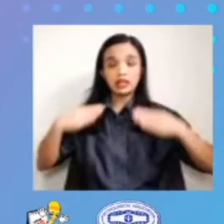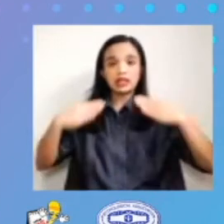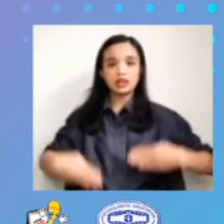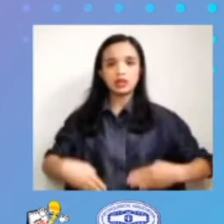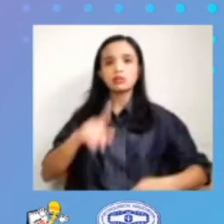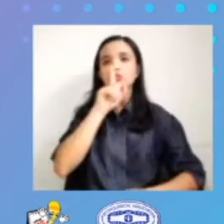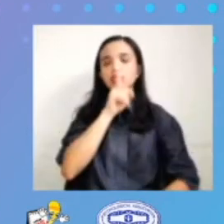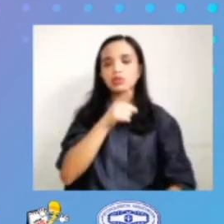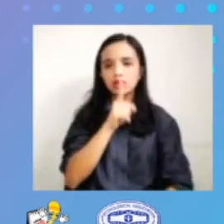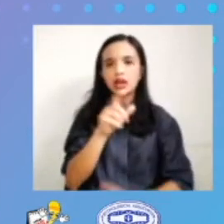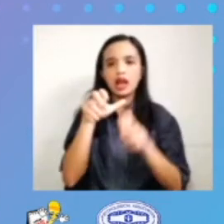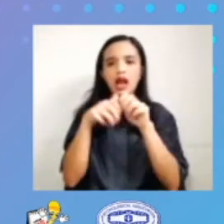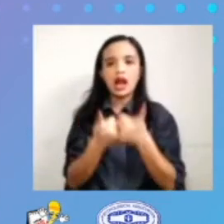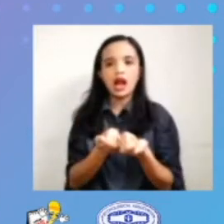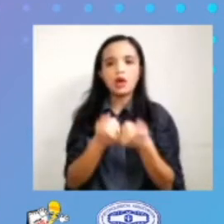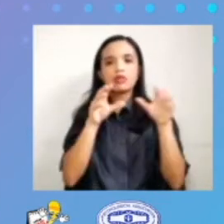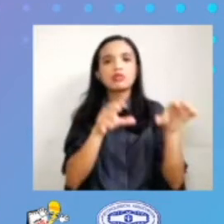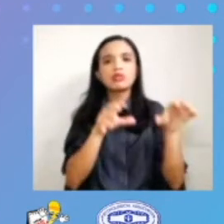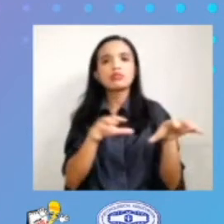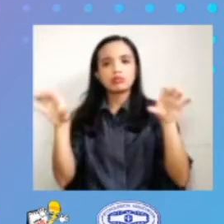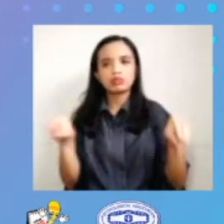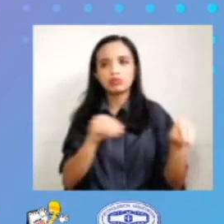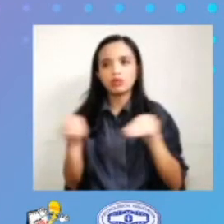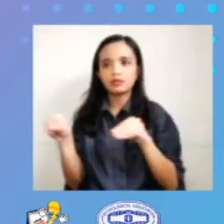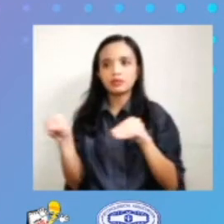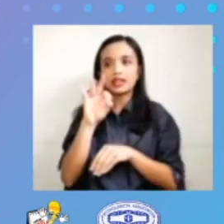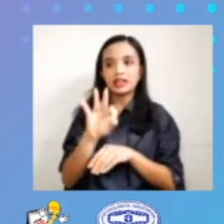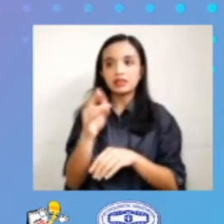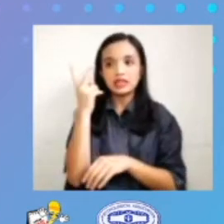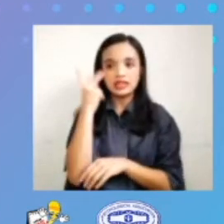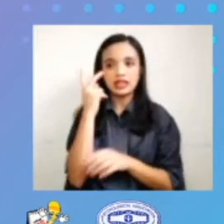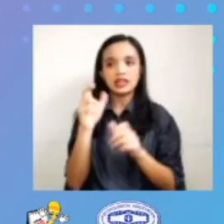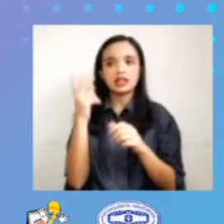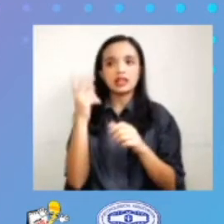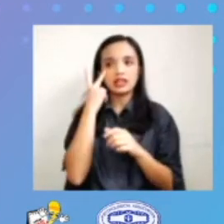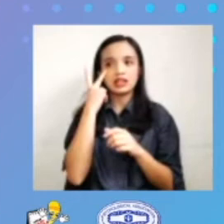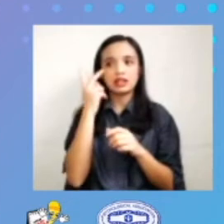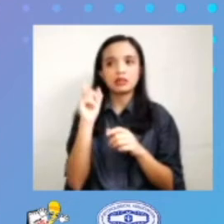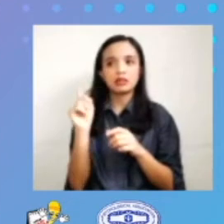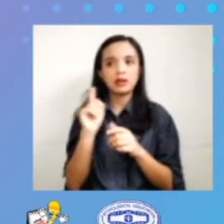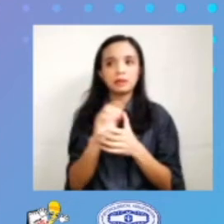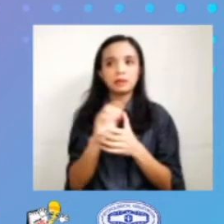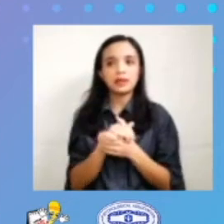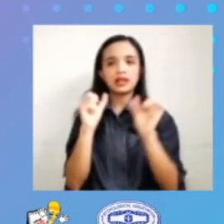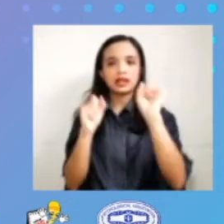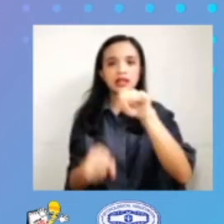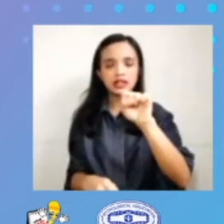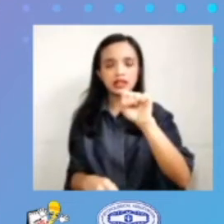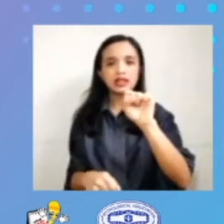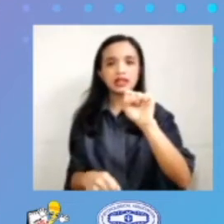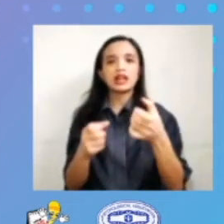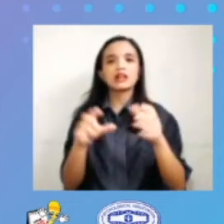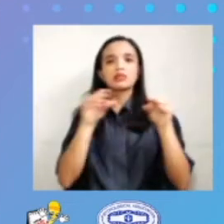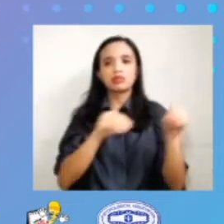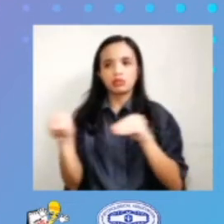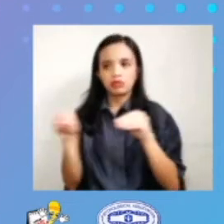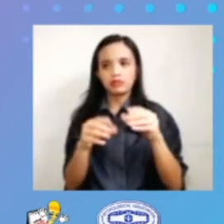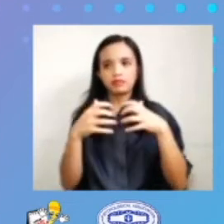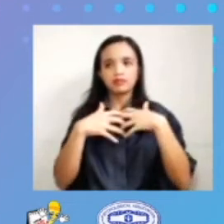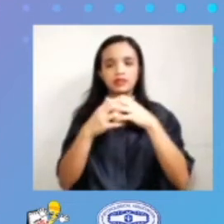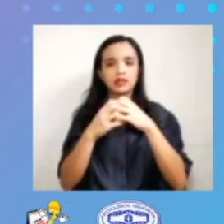nag-exercise, dapat nakasmile din para talagang full package. So, ayan. So, habang nagbubuhat ng weights,